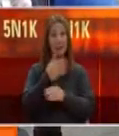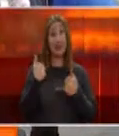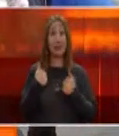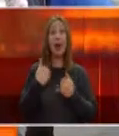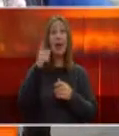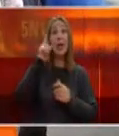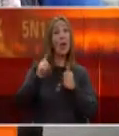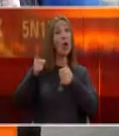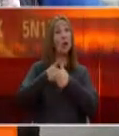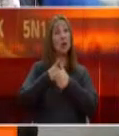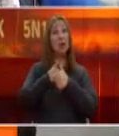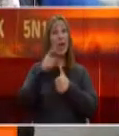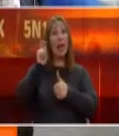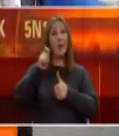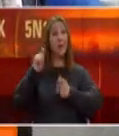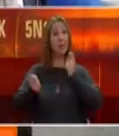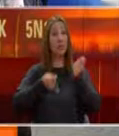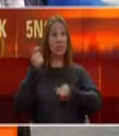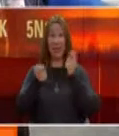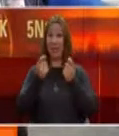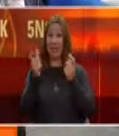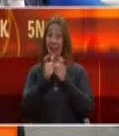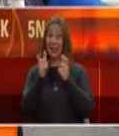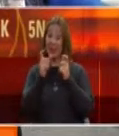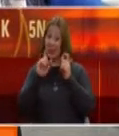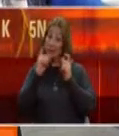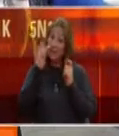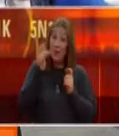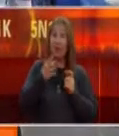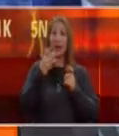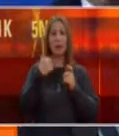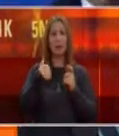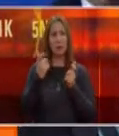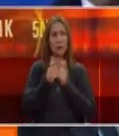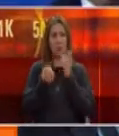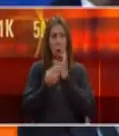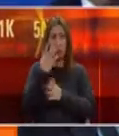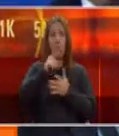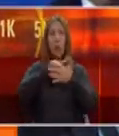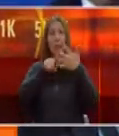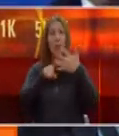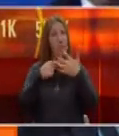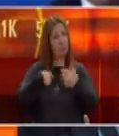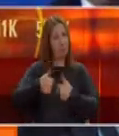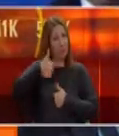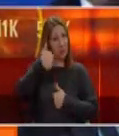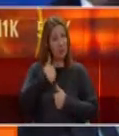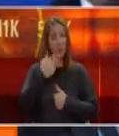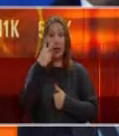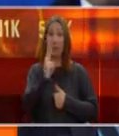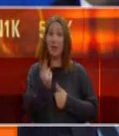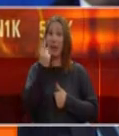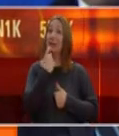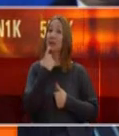önce yaptığım işlerin derneğinden bahsedeyim. Engel Sanat Derneği kurucusu ve yönetim kurulu başkanıyım. 2007